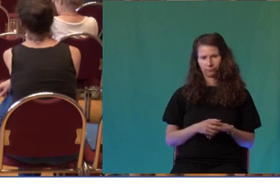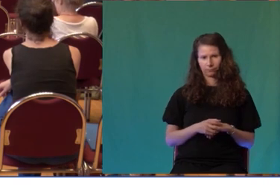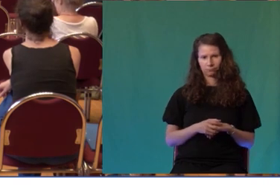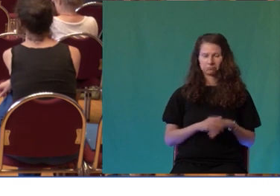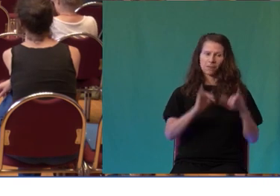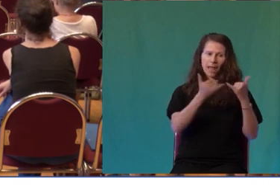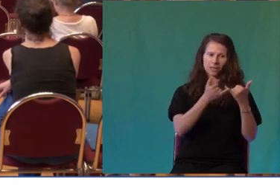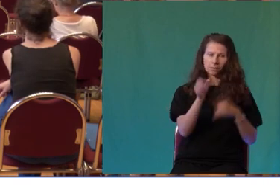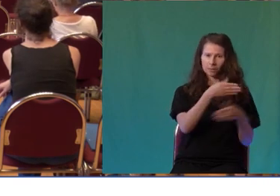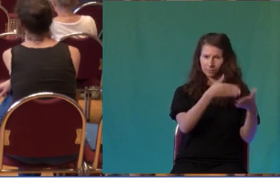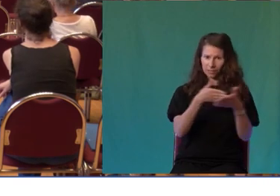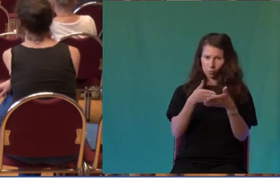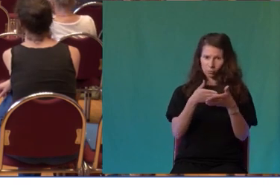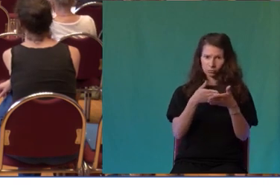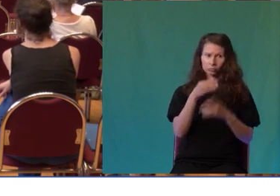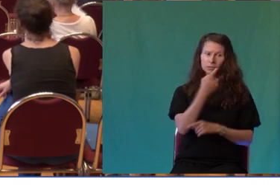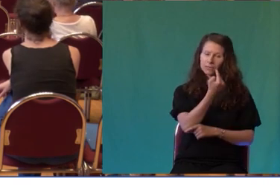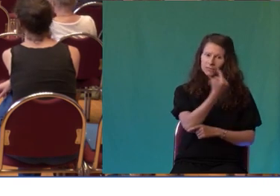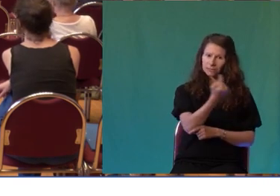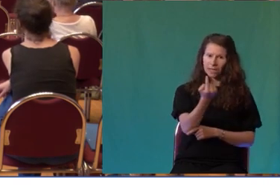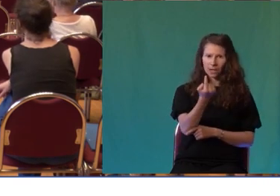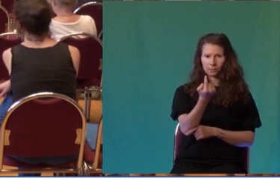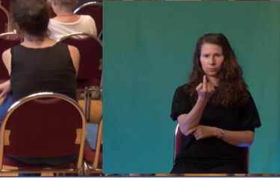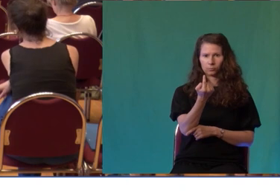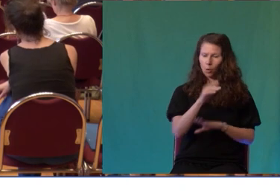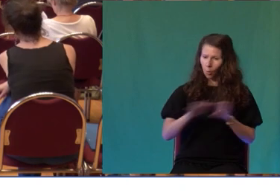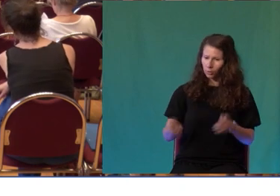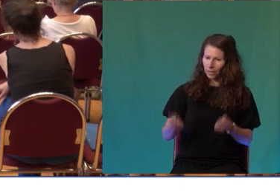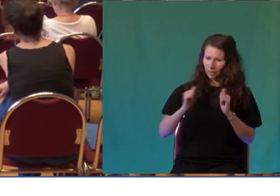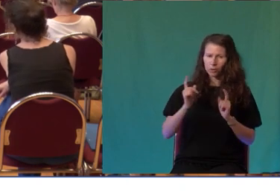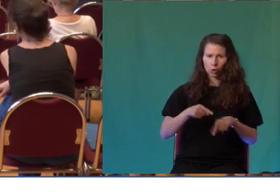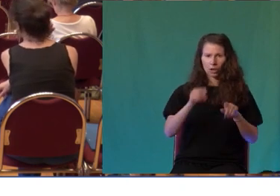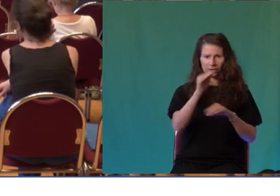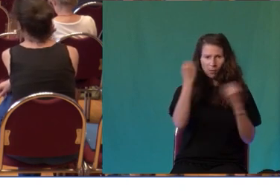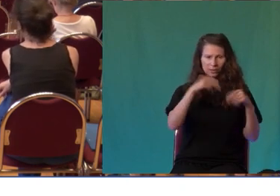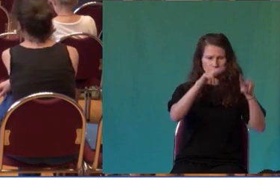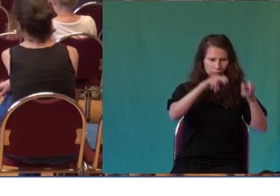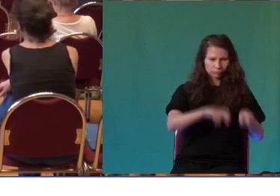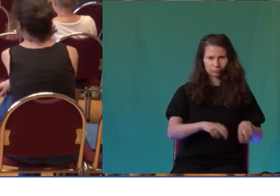mit Behinderung sollen sich selbst und ohne Hilfe informieren können